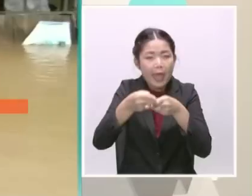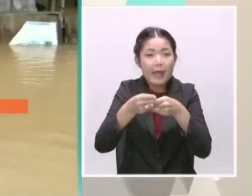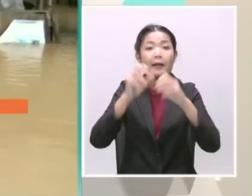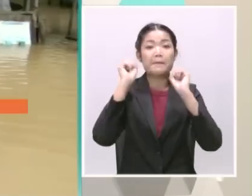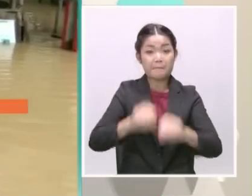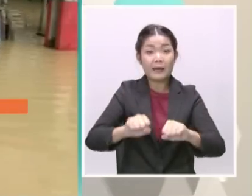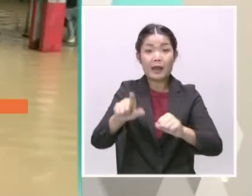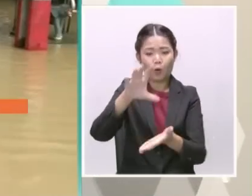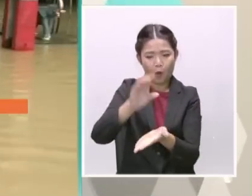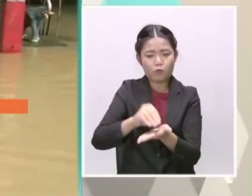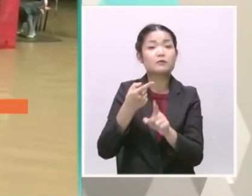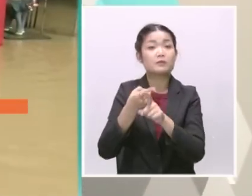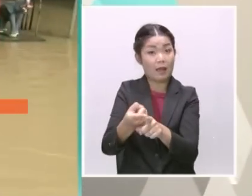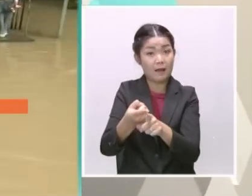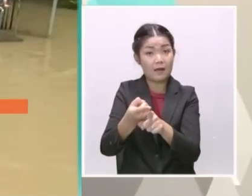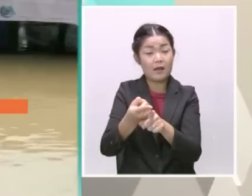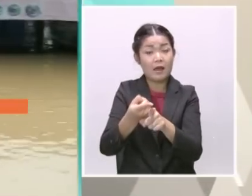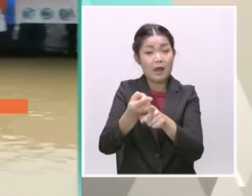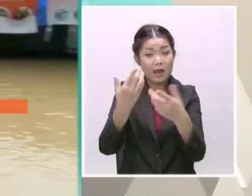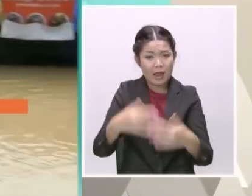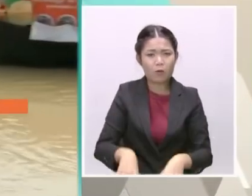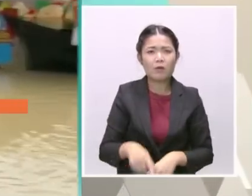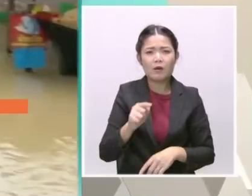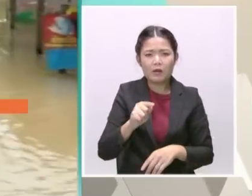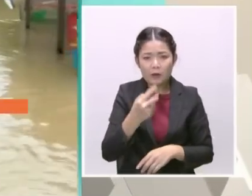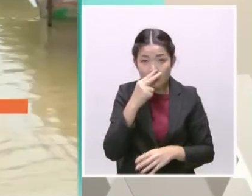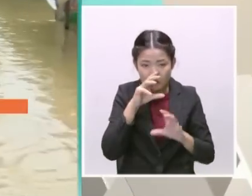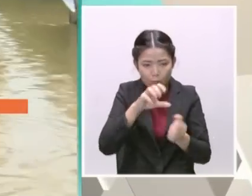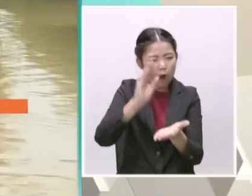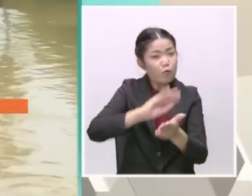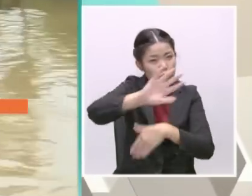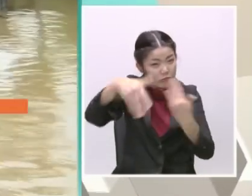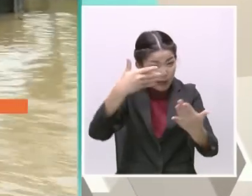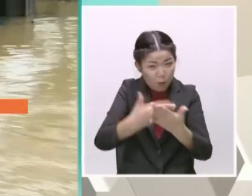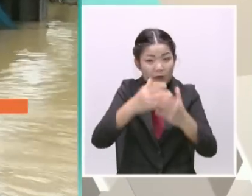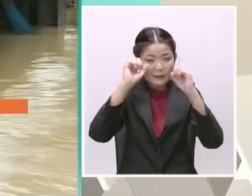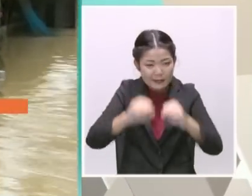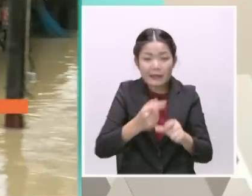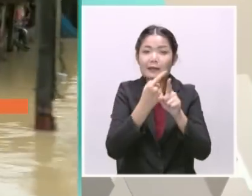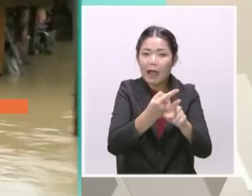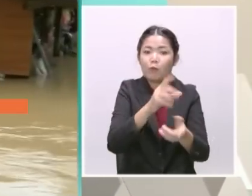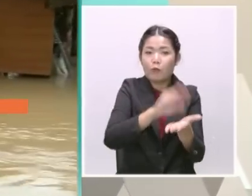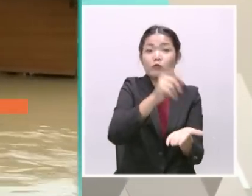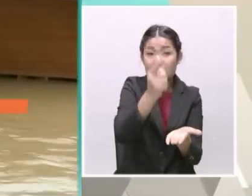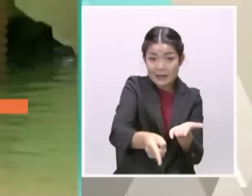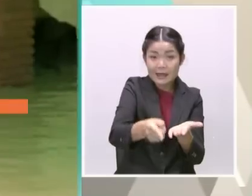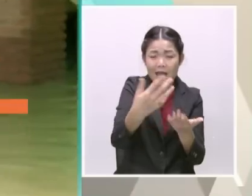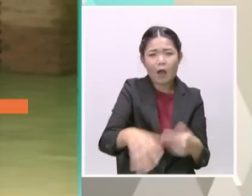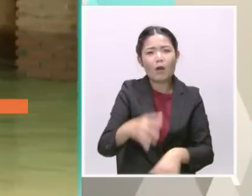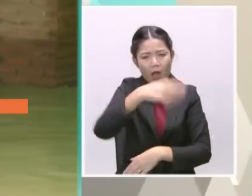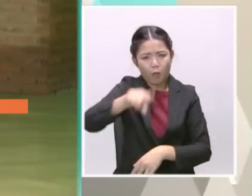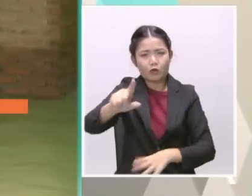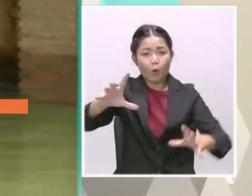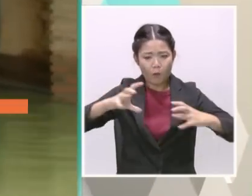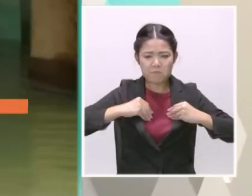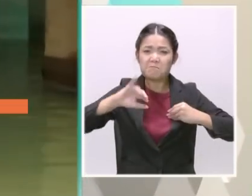ใจโดยข้อมูลแล้วก็มีภาพหวมข Goddess ก้หมุน ต็็ตสิบใจตามข้มูลแล้วกทุกคนก